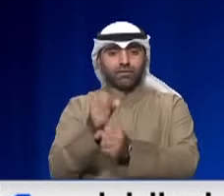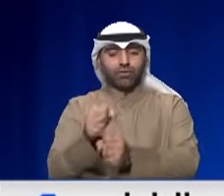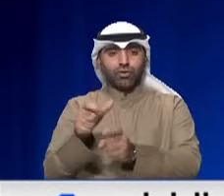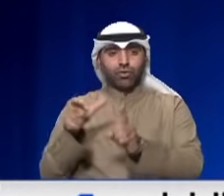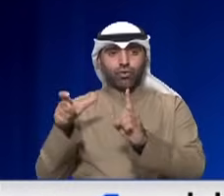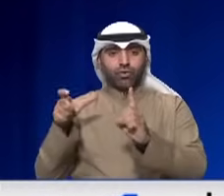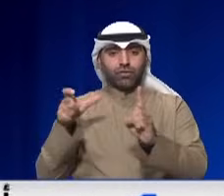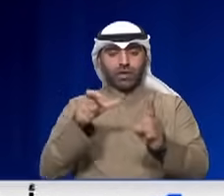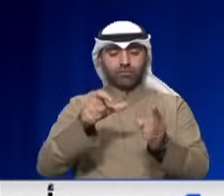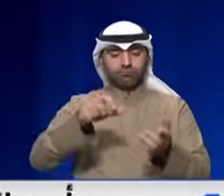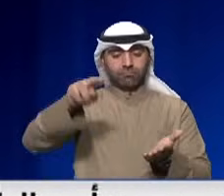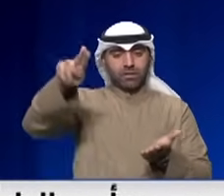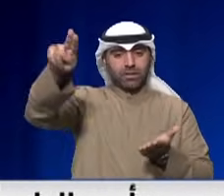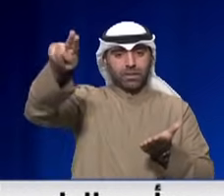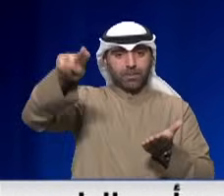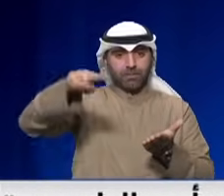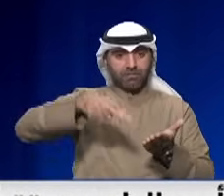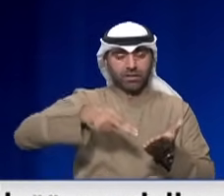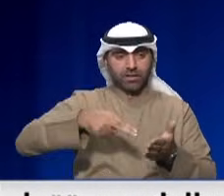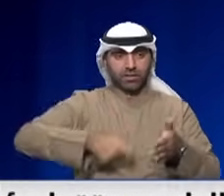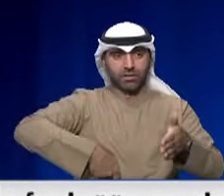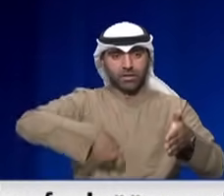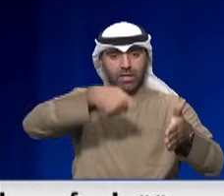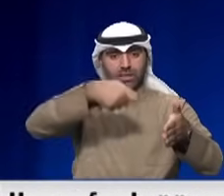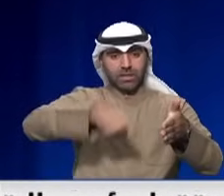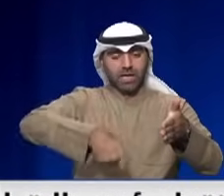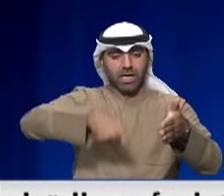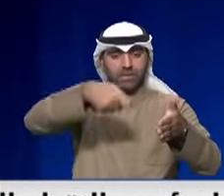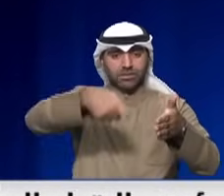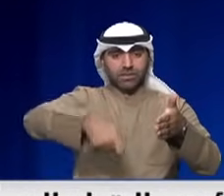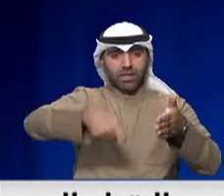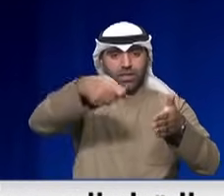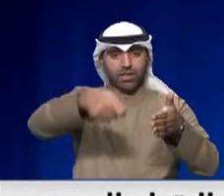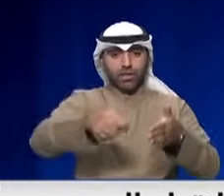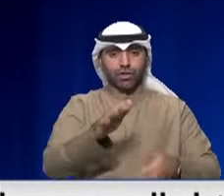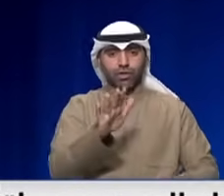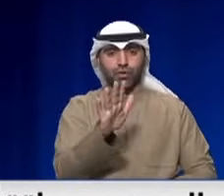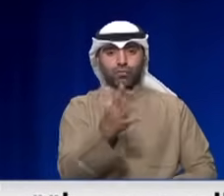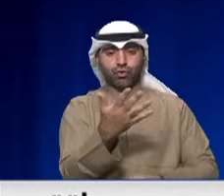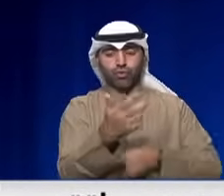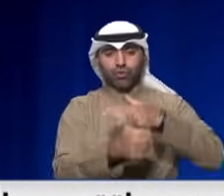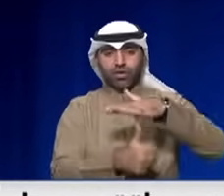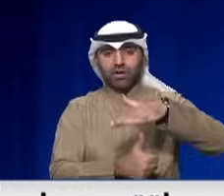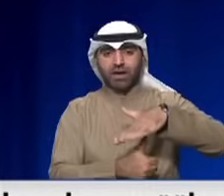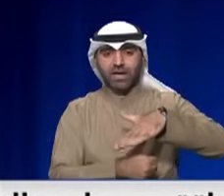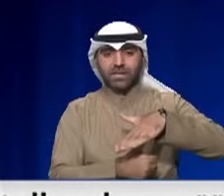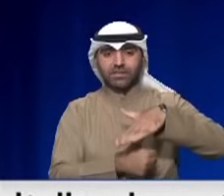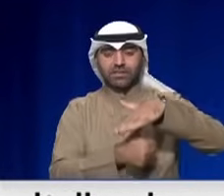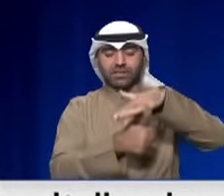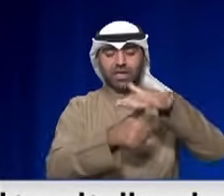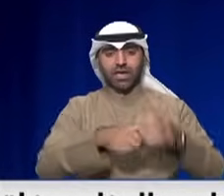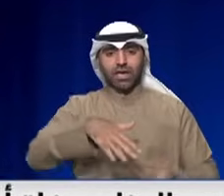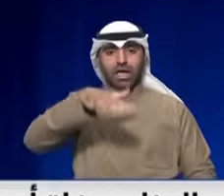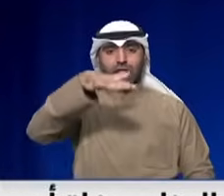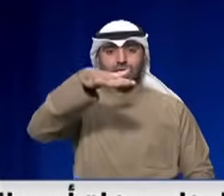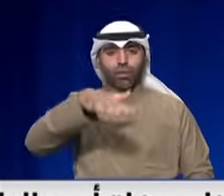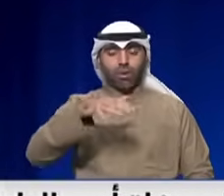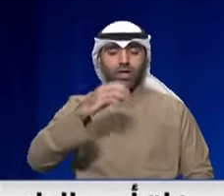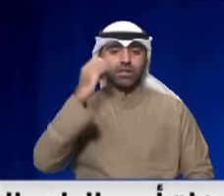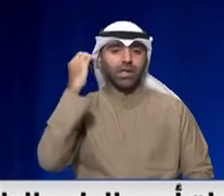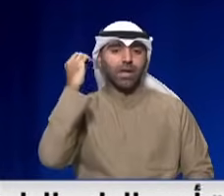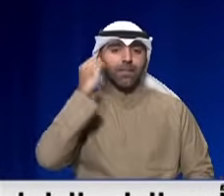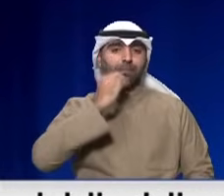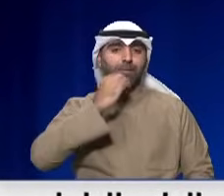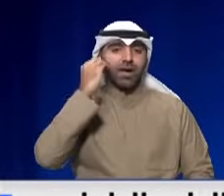اخيه صاحب السمو الشيخ محمد بن زايد ال نهيان رئيس دوله الامارات العربيه المتحده الشقيقه عرب